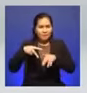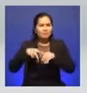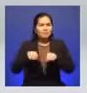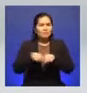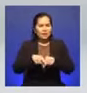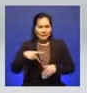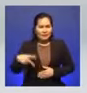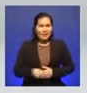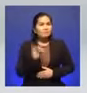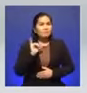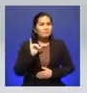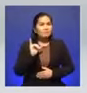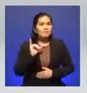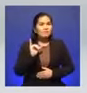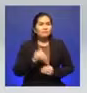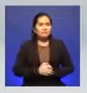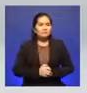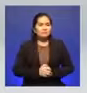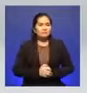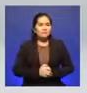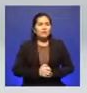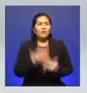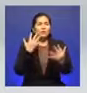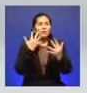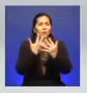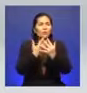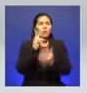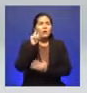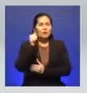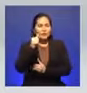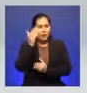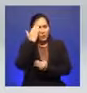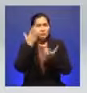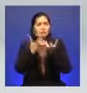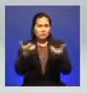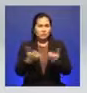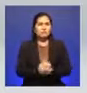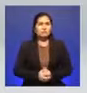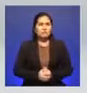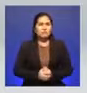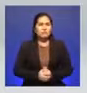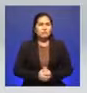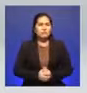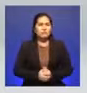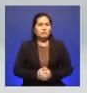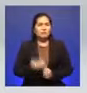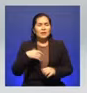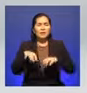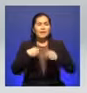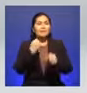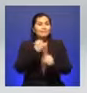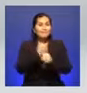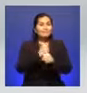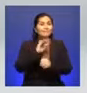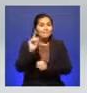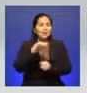าทางเรือนจำก็มีข้อดีก็คือจะจัดที่นอนให้แยกออกมานะคะจัดการทำงานส่วนใหญ่งานของคนข้ามเพศก็